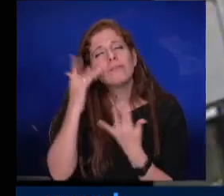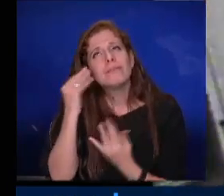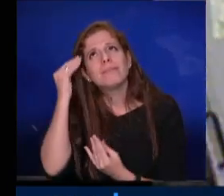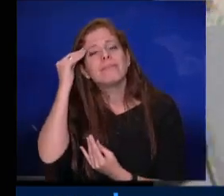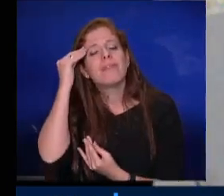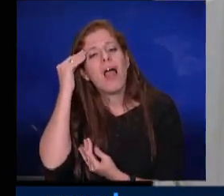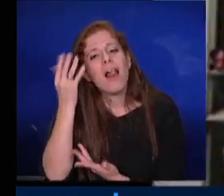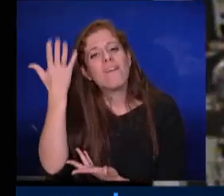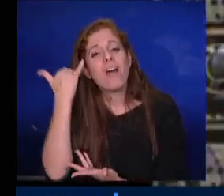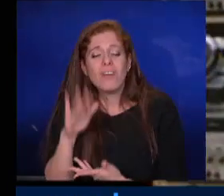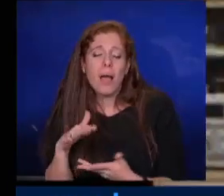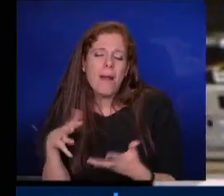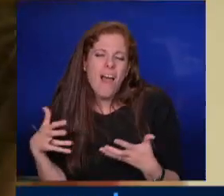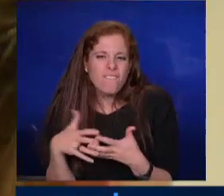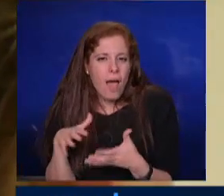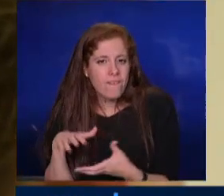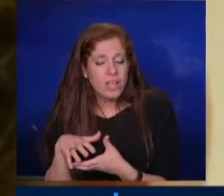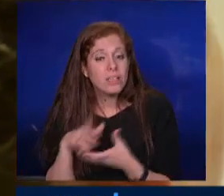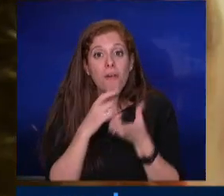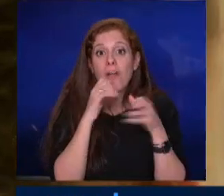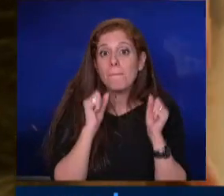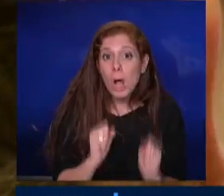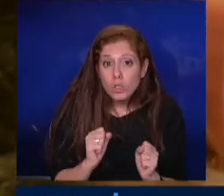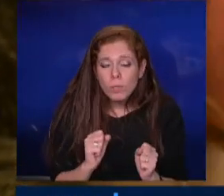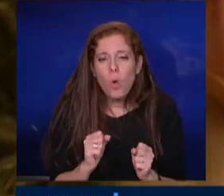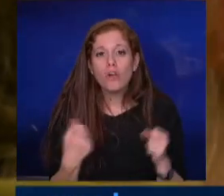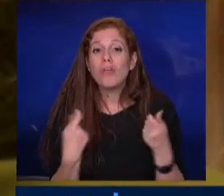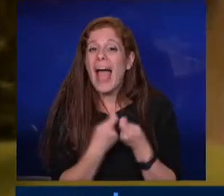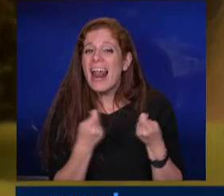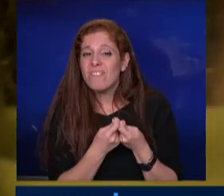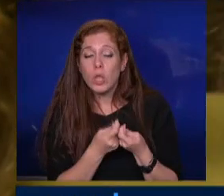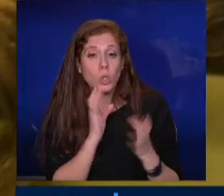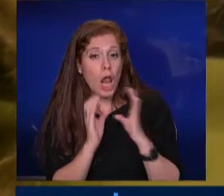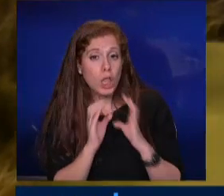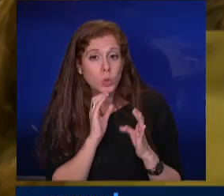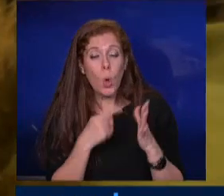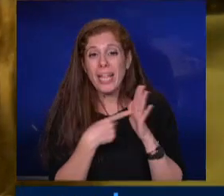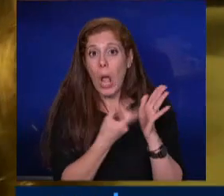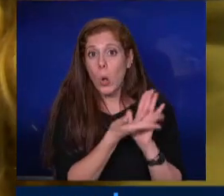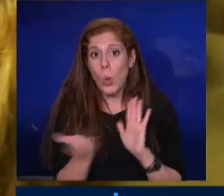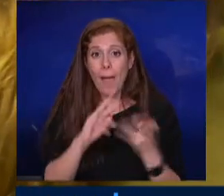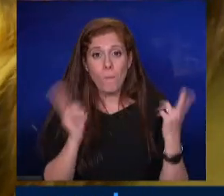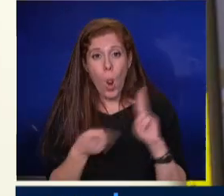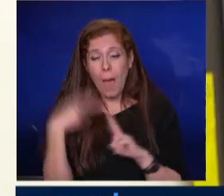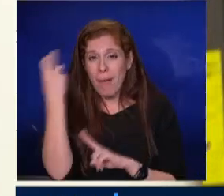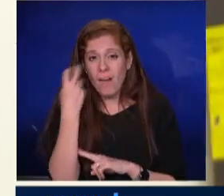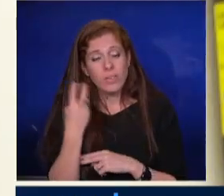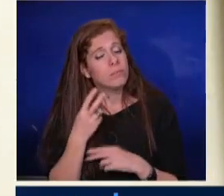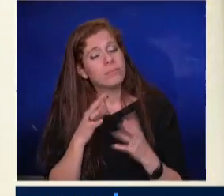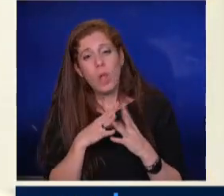ההווי החברתי. אבל מה שבטוח הוא שהרלוונטיות של התקשורת הגלויה בעולם הערבי לא הולכת לשום